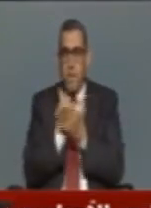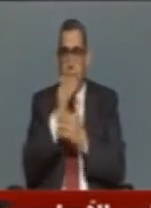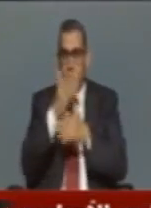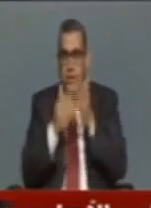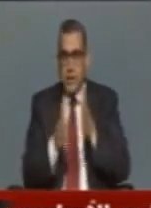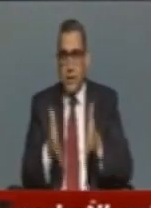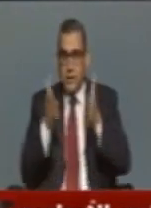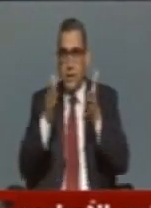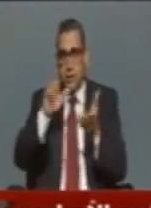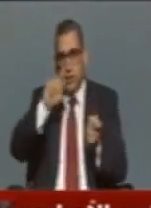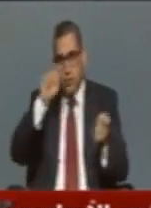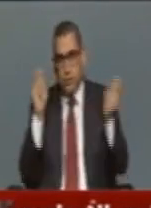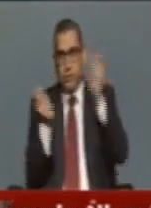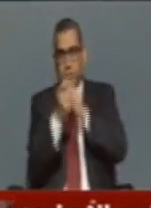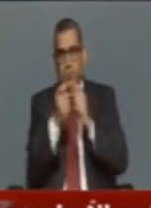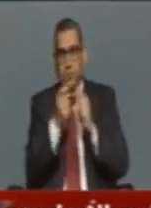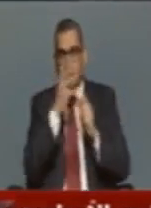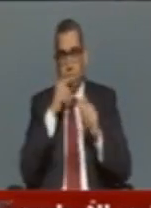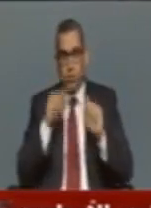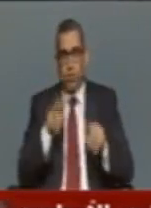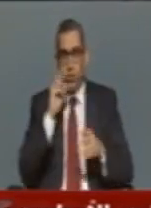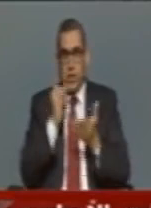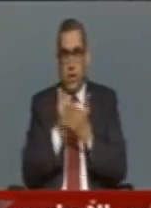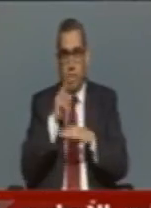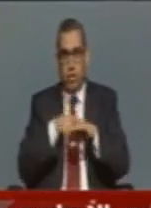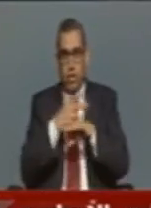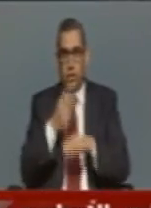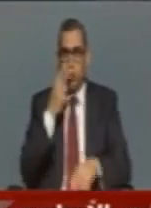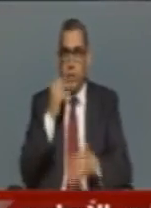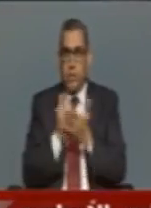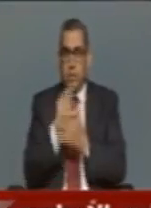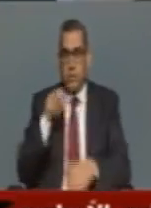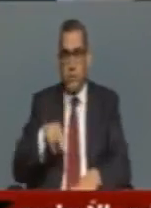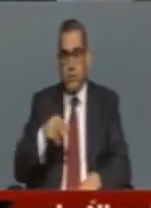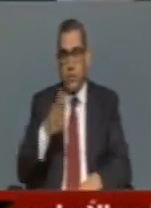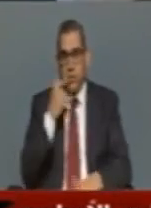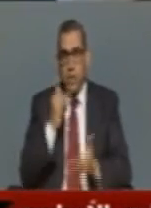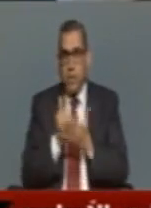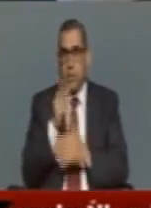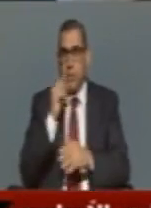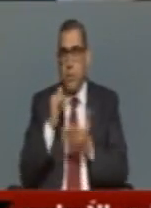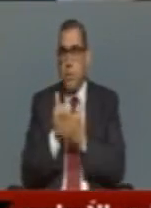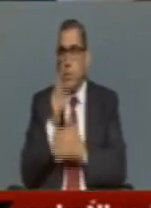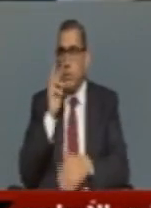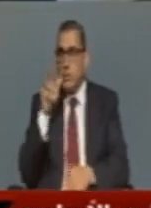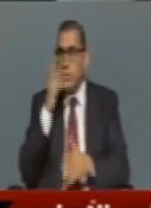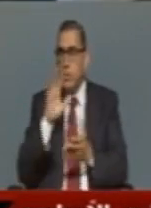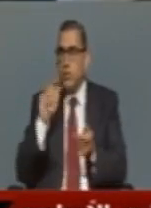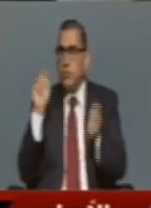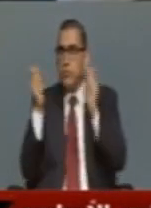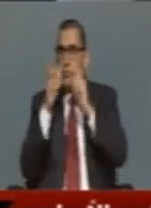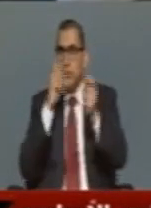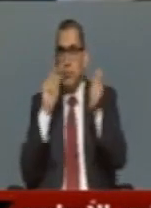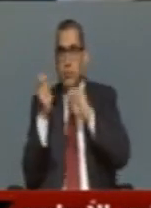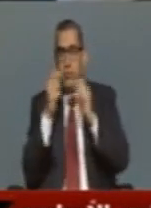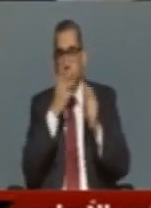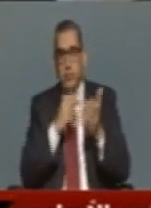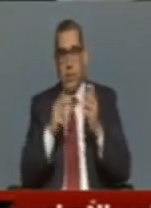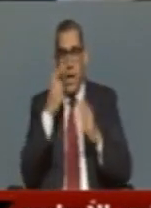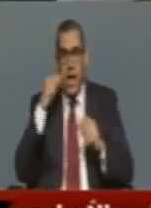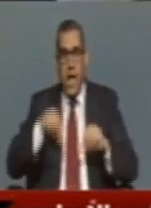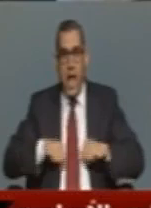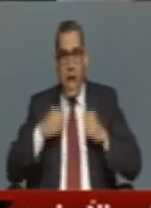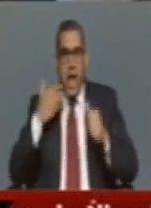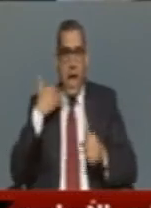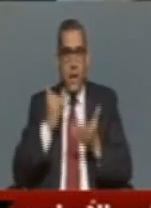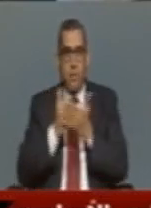واحد لازم، وده موجود والناس تشهده لما تمر في في في مصر وفي مدن مصر، هتجد المدارس ومدارس حياة كريمة، وشكل